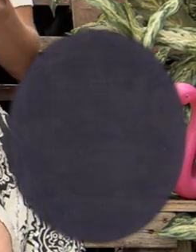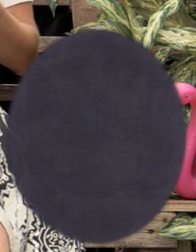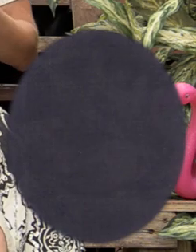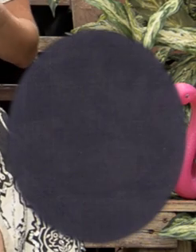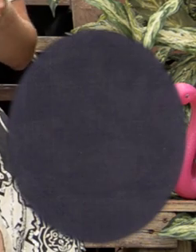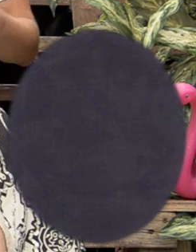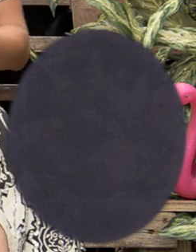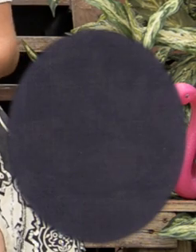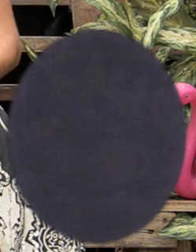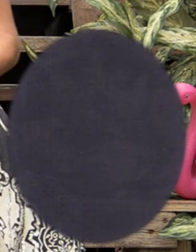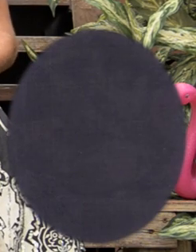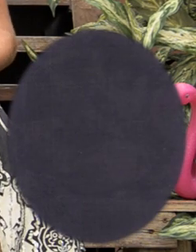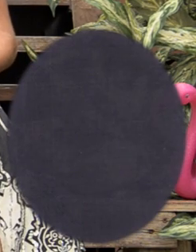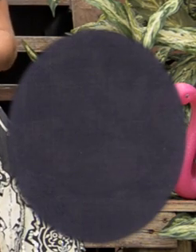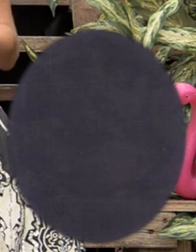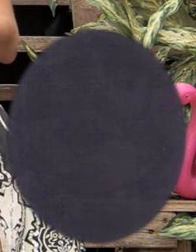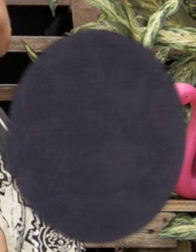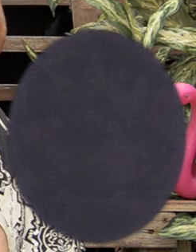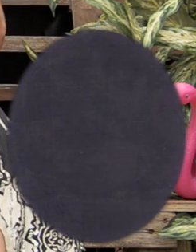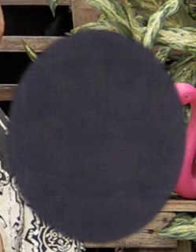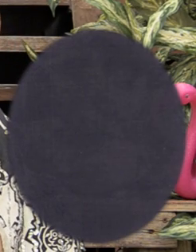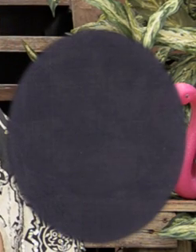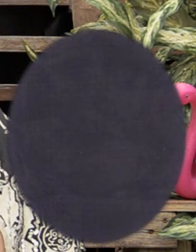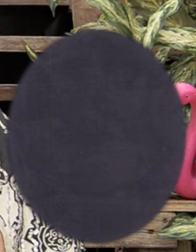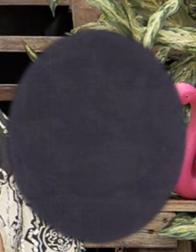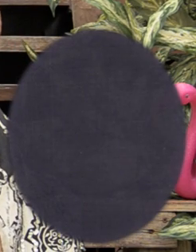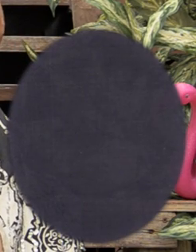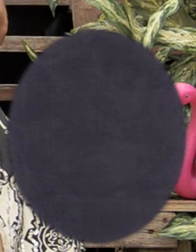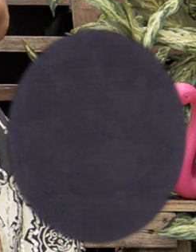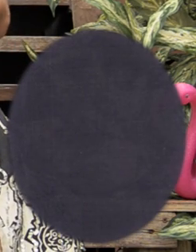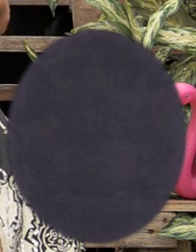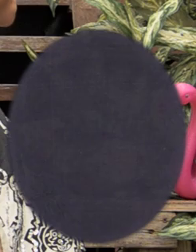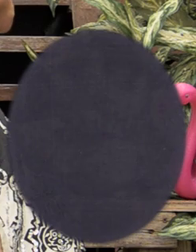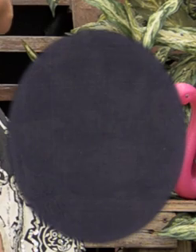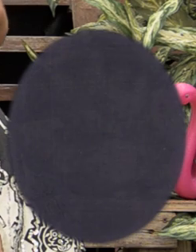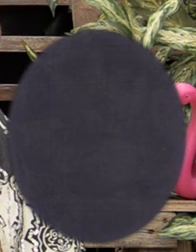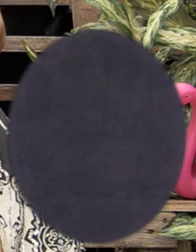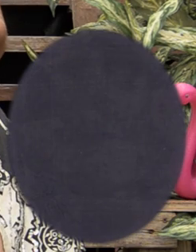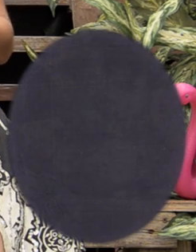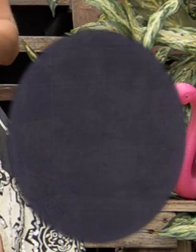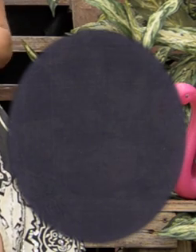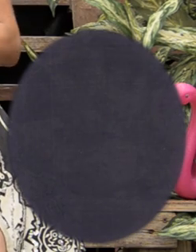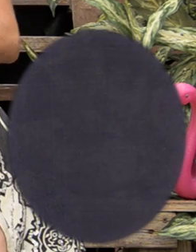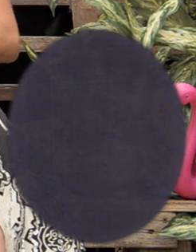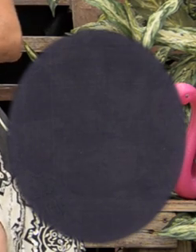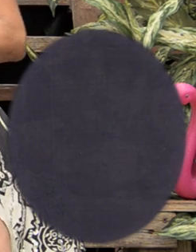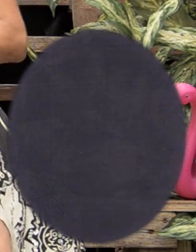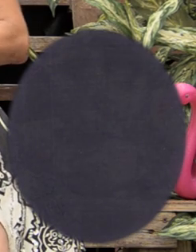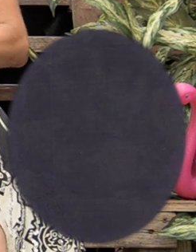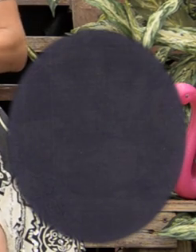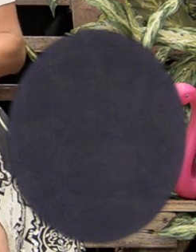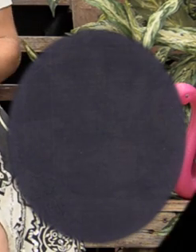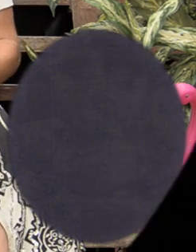un très très beauet un Buret un Panet un très très beau gilet un Buret un Panet